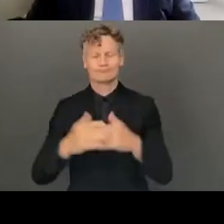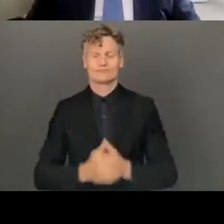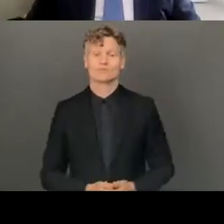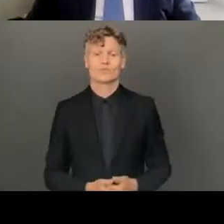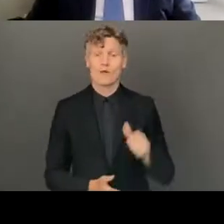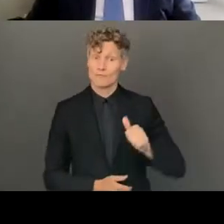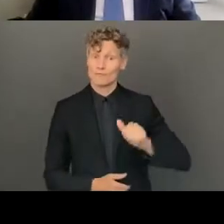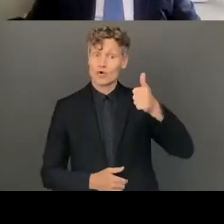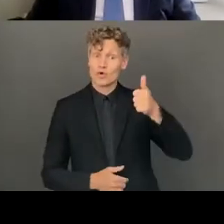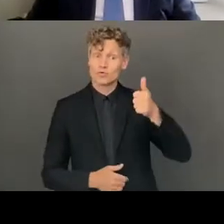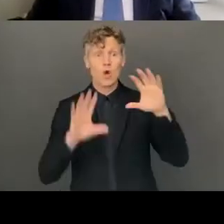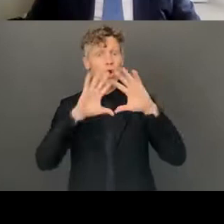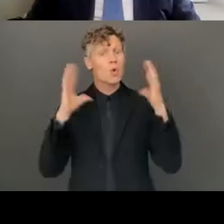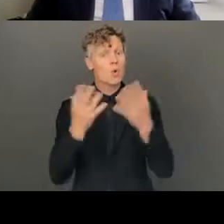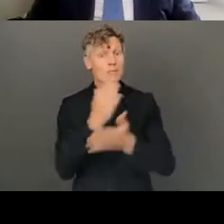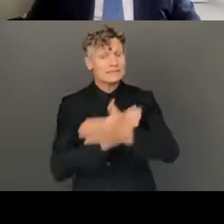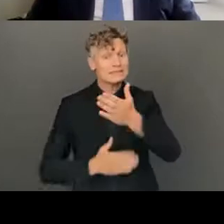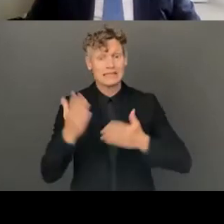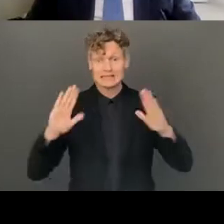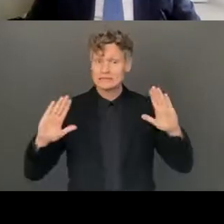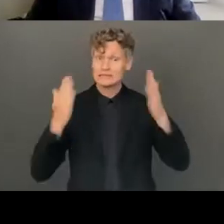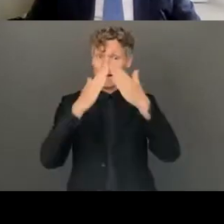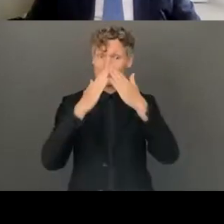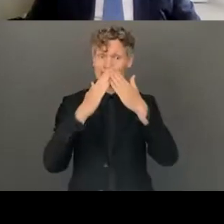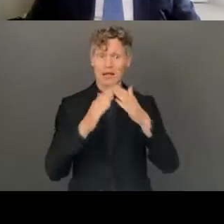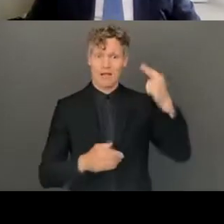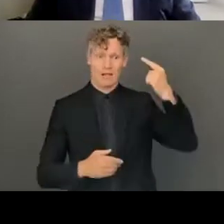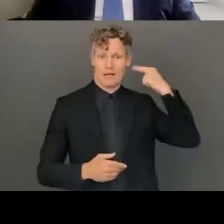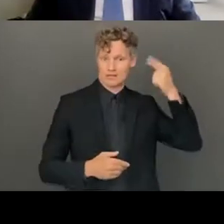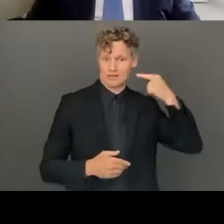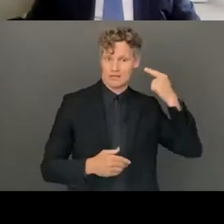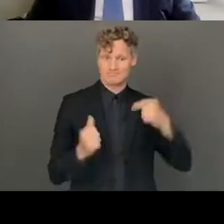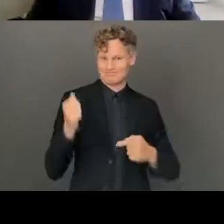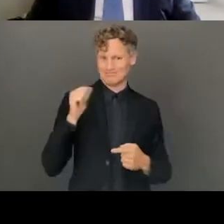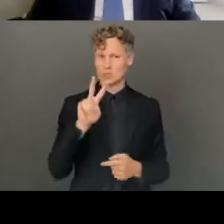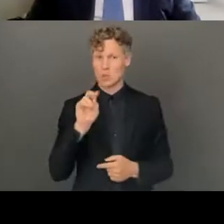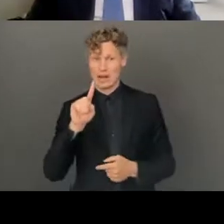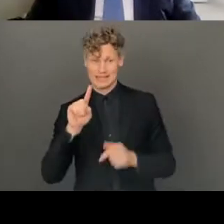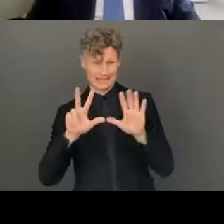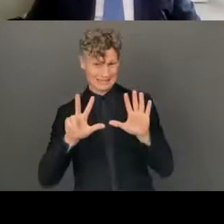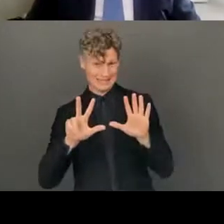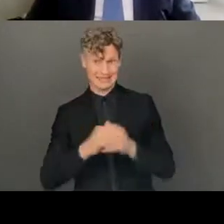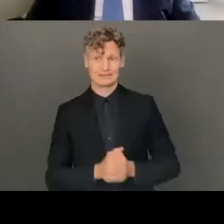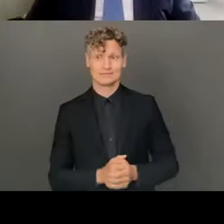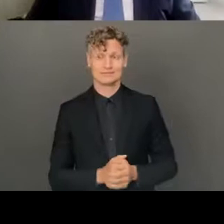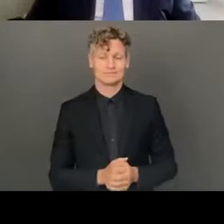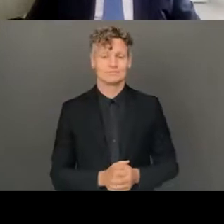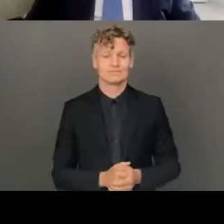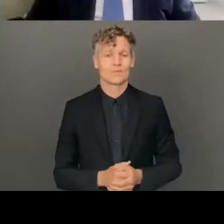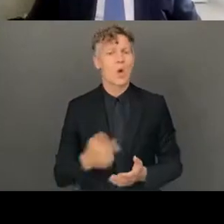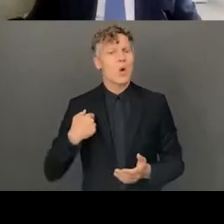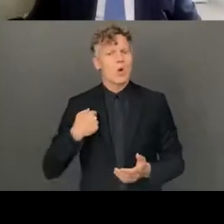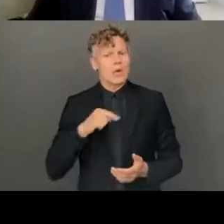Le premier sommet de handicap global a eu lieu à Londres en 2018 et c'était vraiment très important. Nous avons